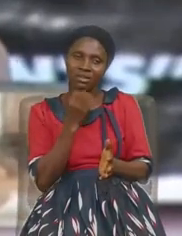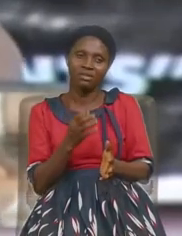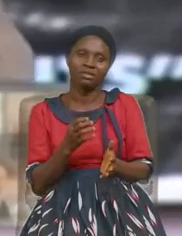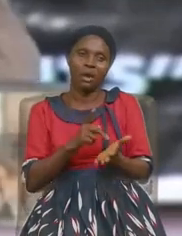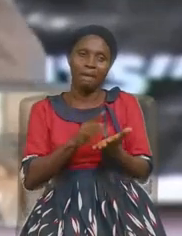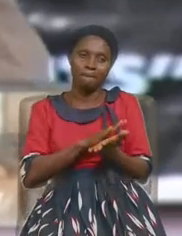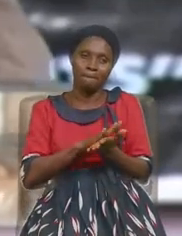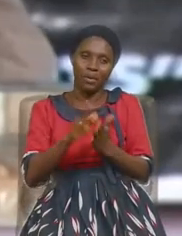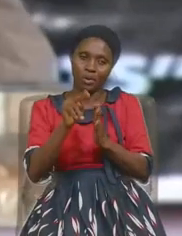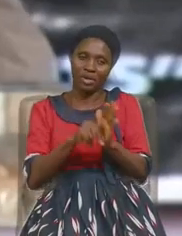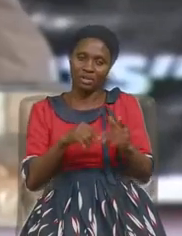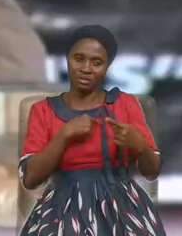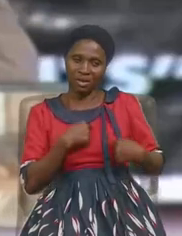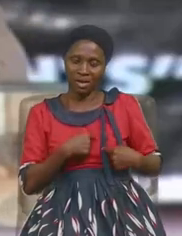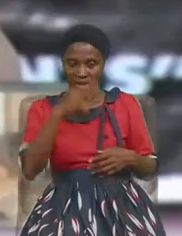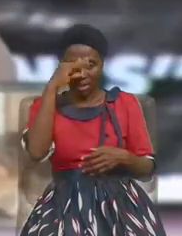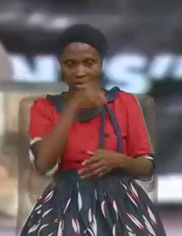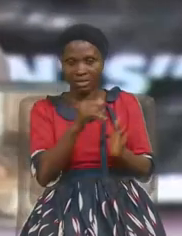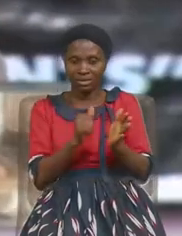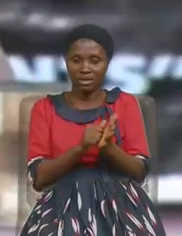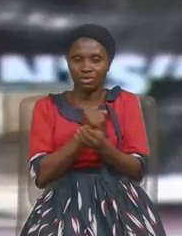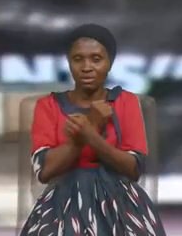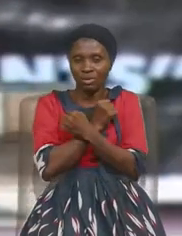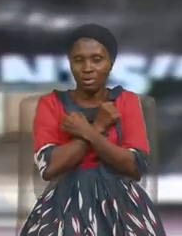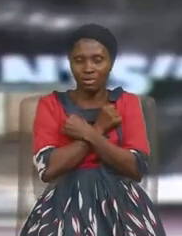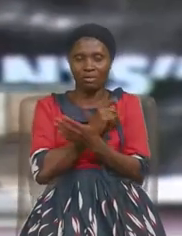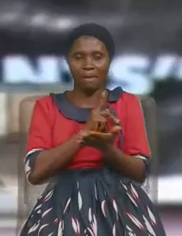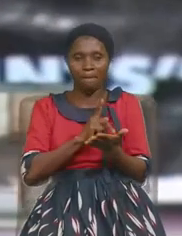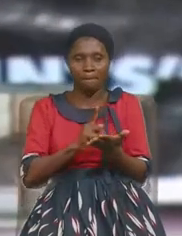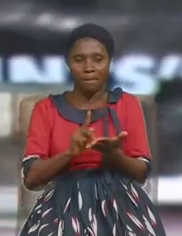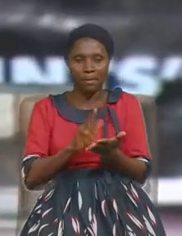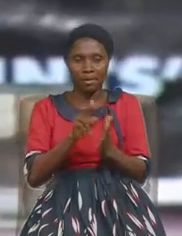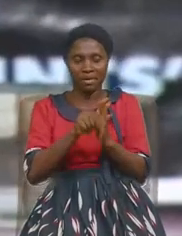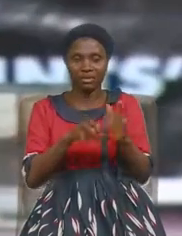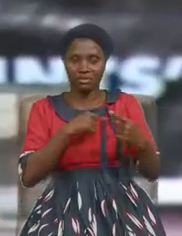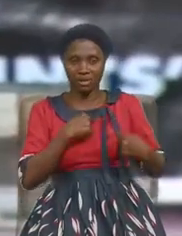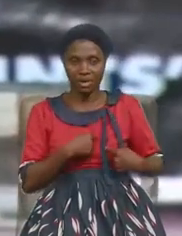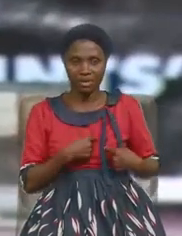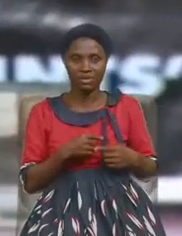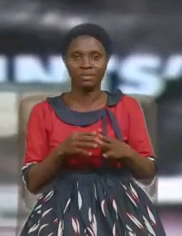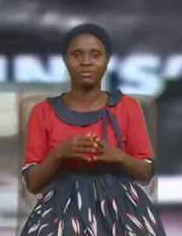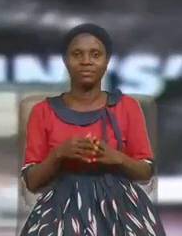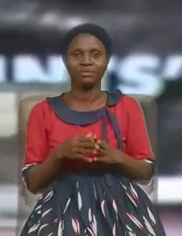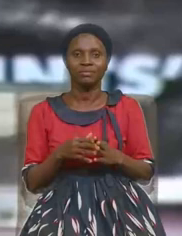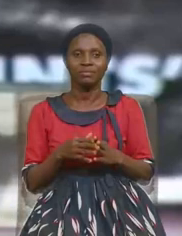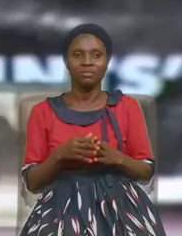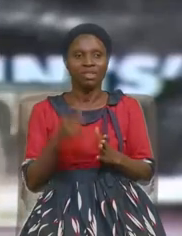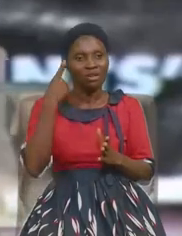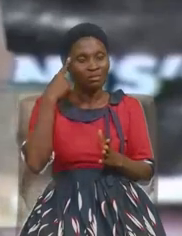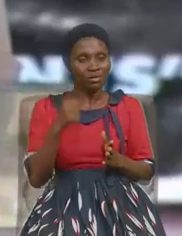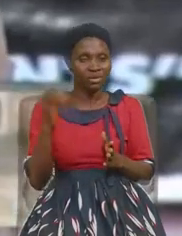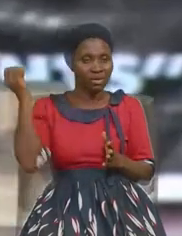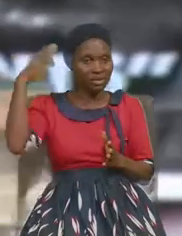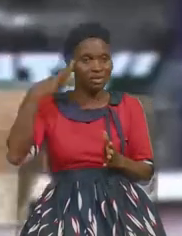Celui qui aime la pureté du cœur et qui a la grâce sur les lèvres a le roi